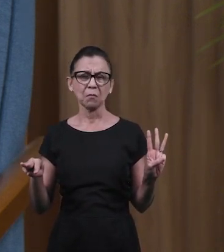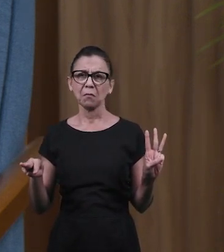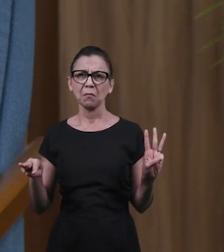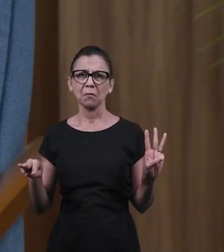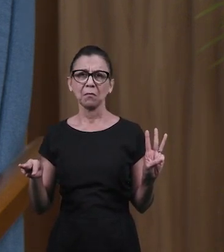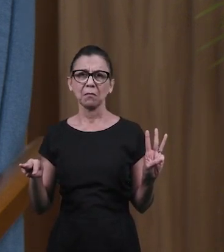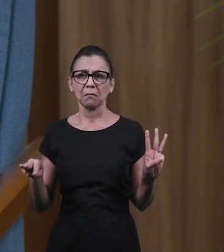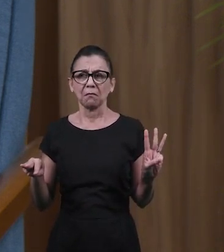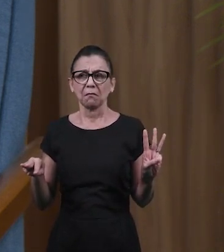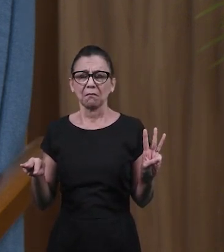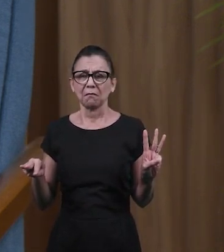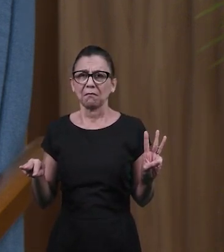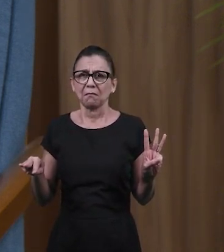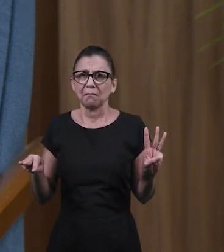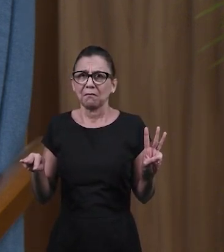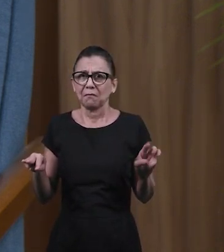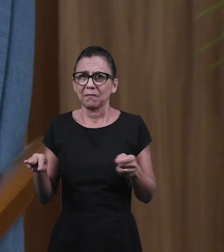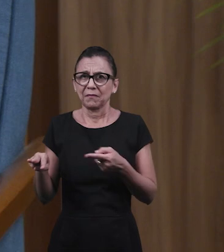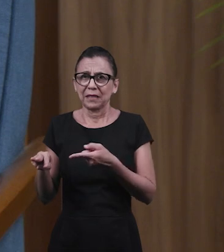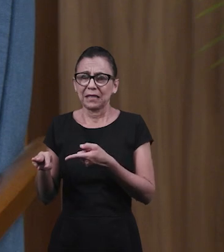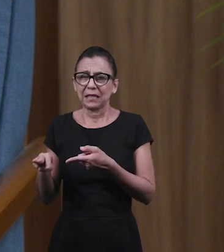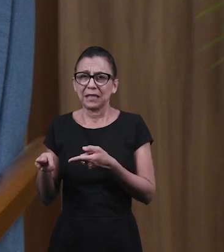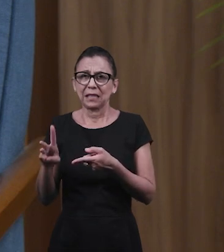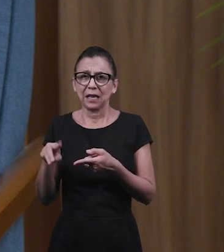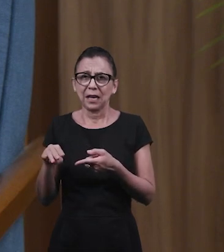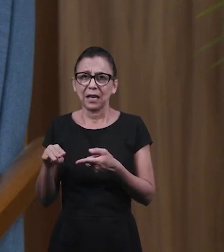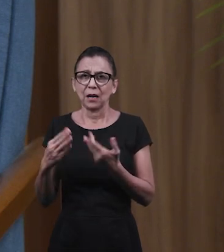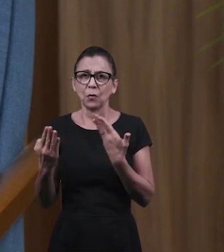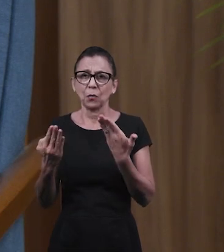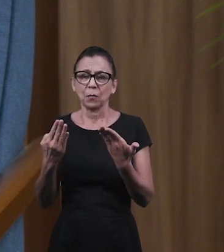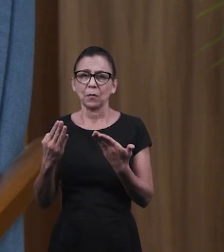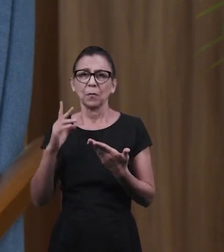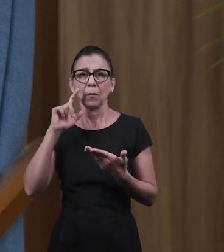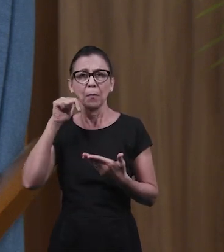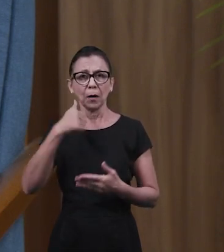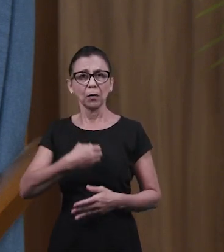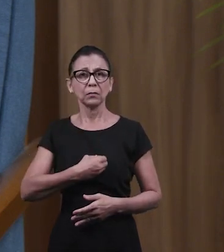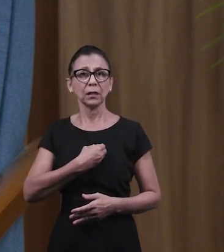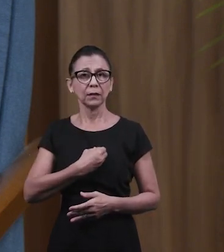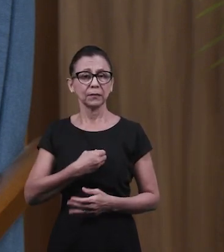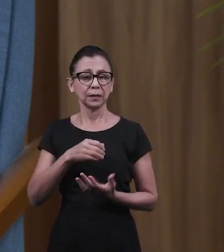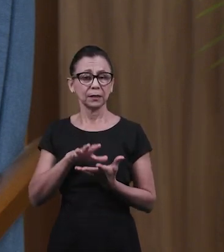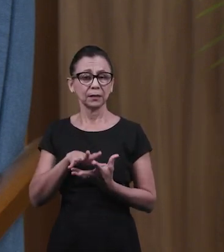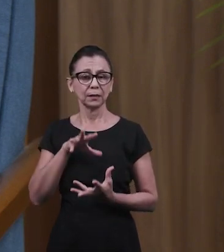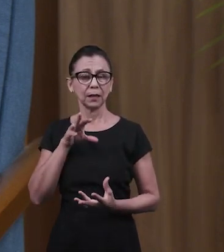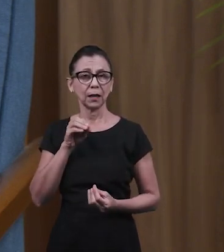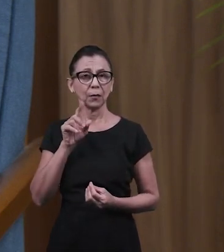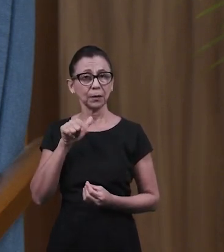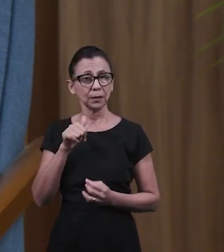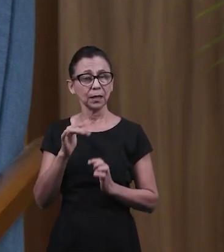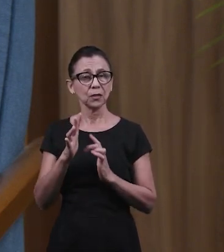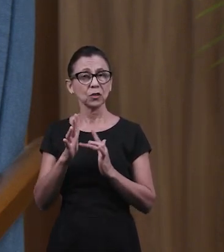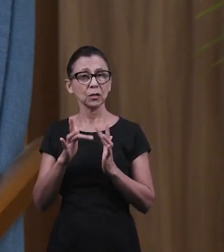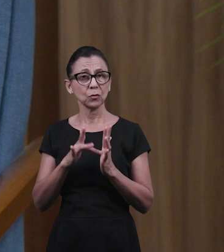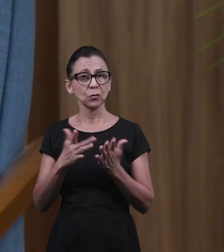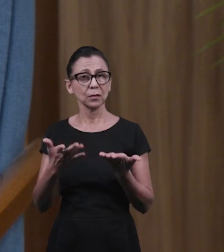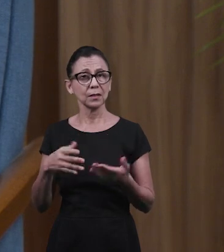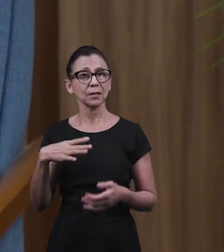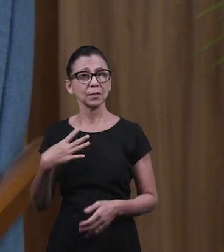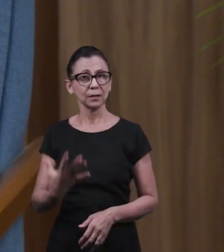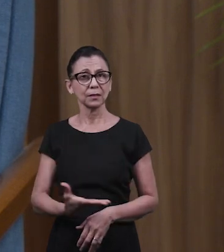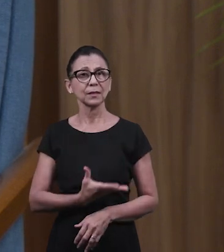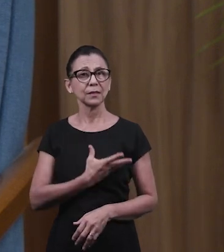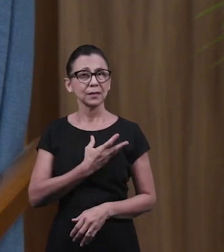ça. Le blé, c'est le pain de la vie, c'est la parole qui nourrit l'âme, nourrit le cœur, qui sauve l'homme,